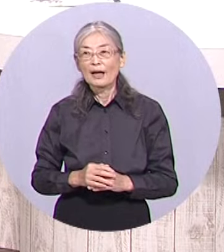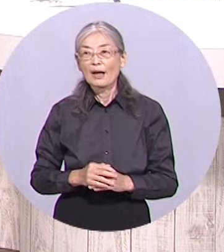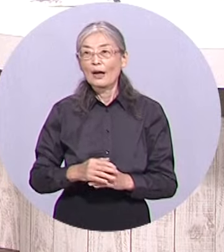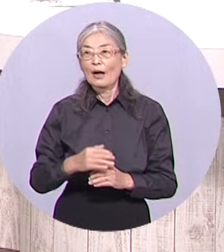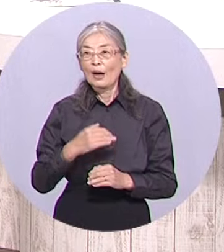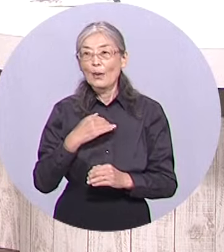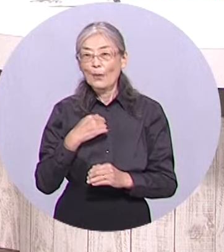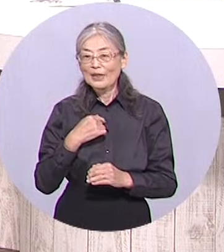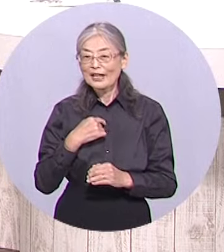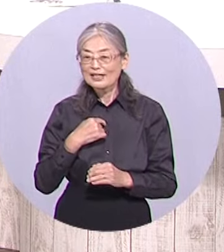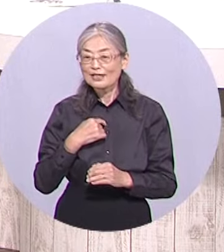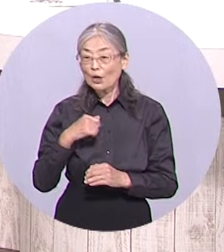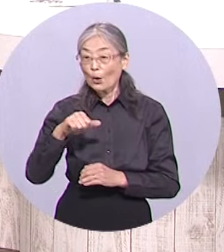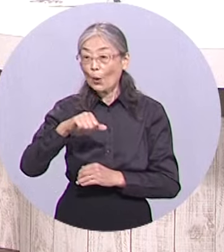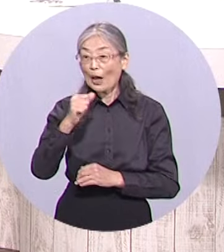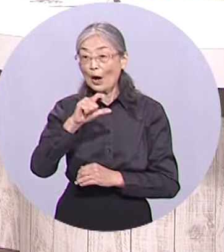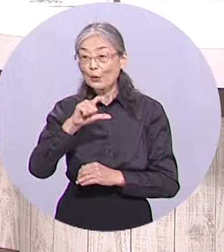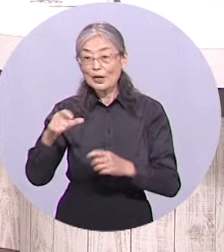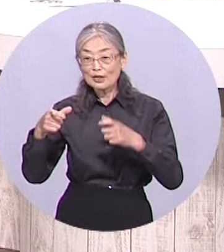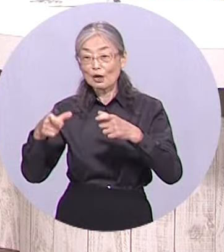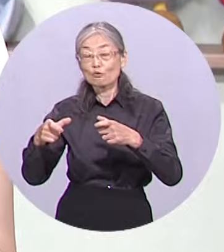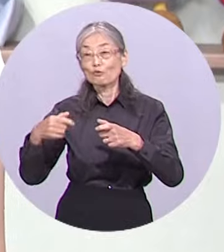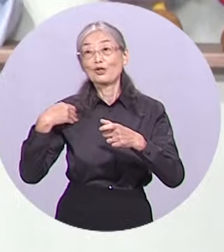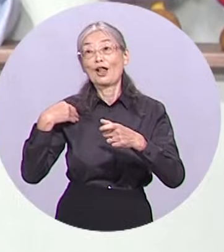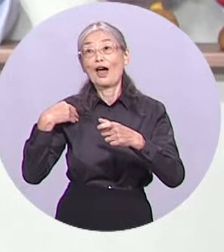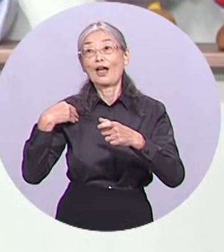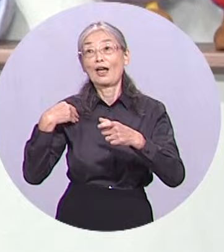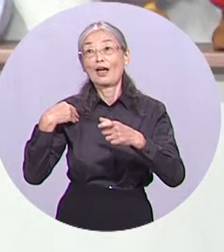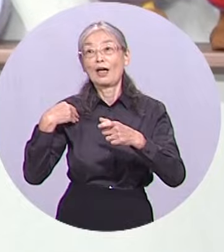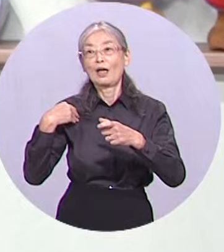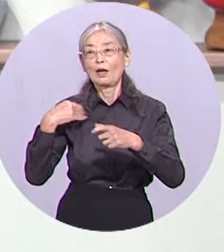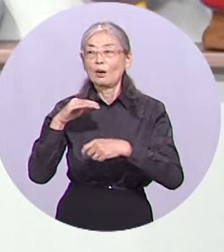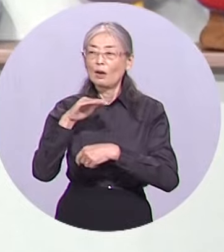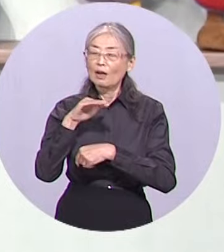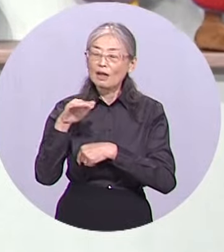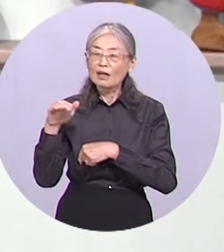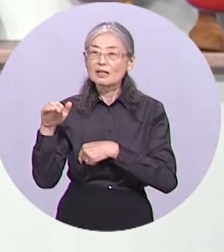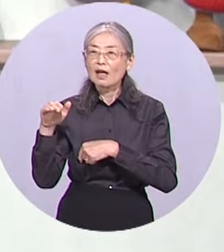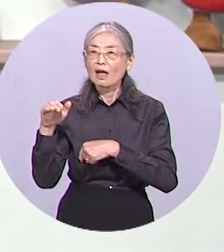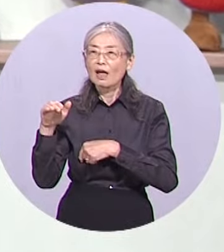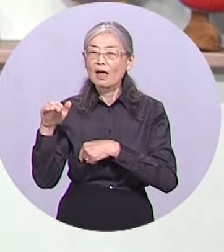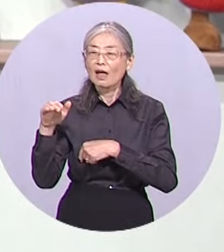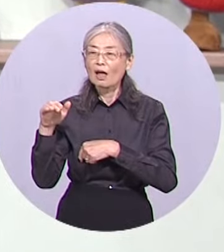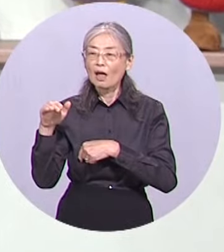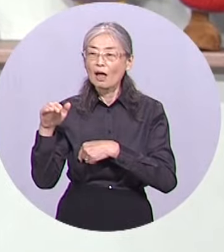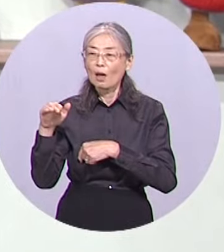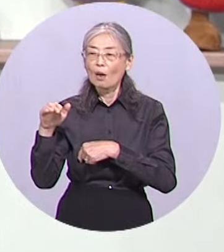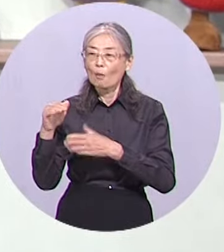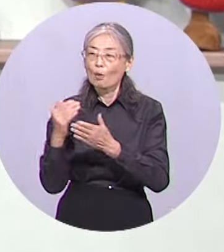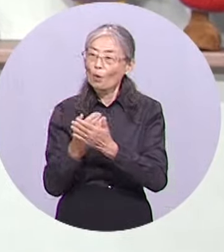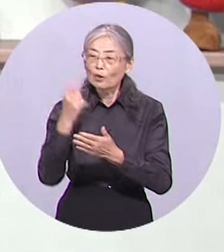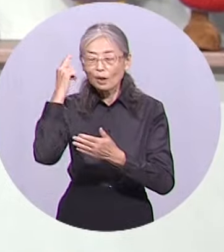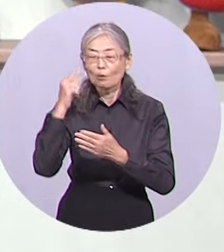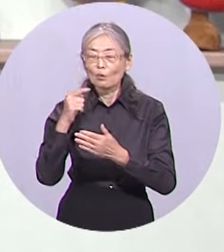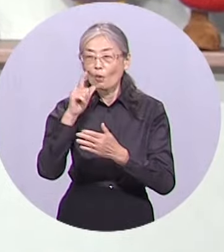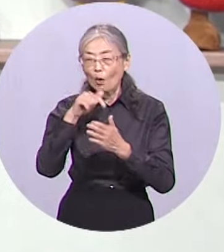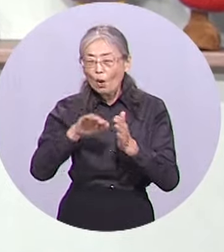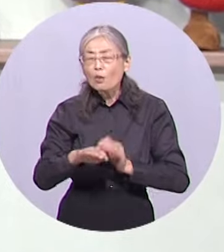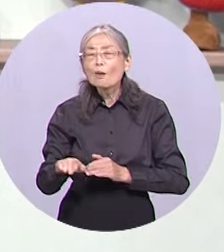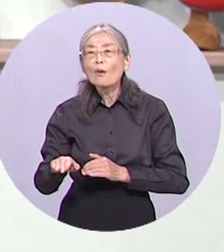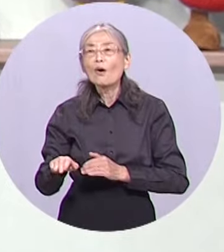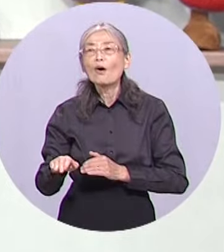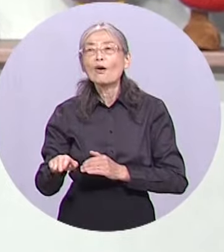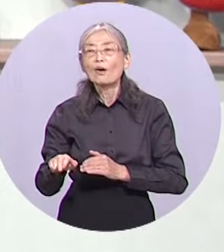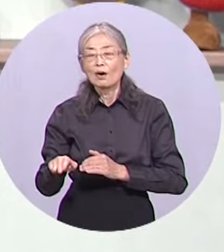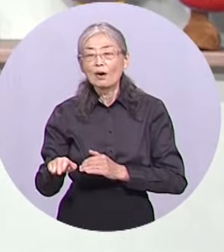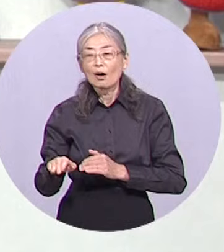私500円札って知らなくて、平成も多分あったと思うんですけど、まだ小さかったので物心ついた